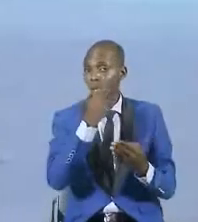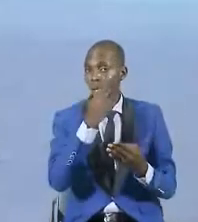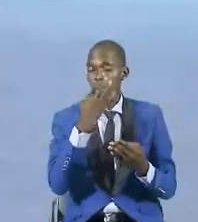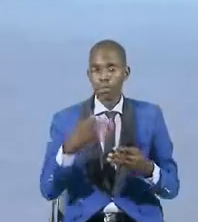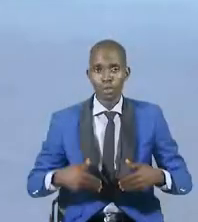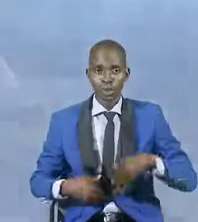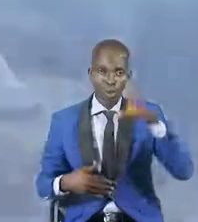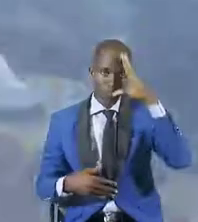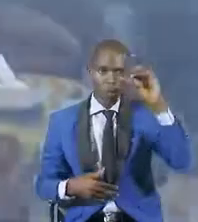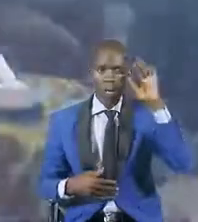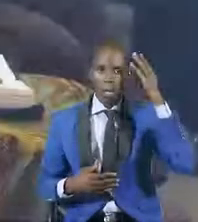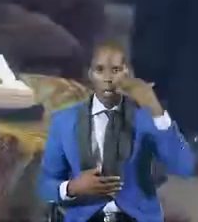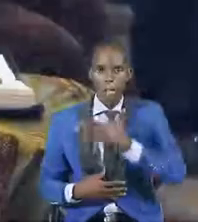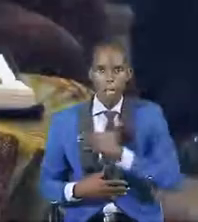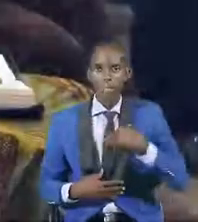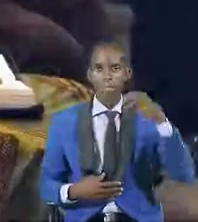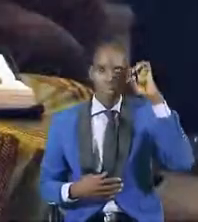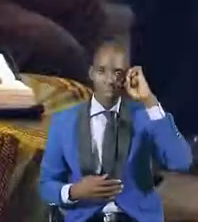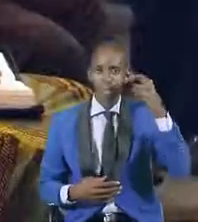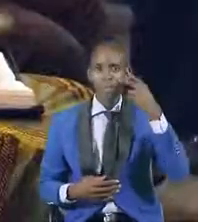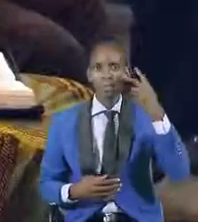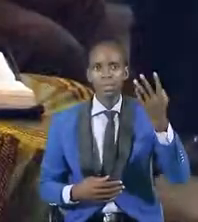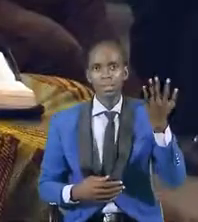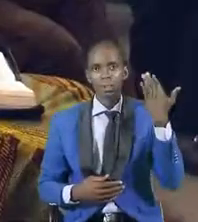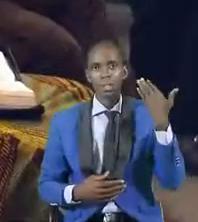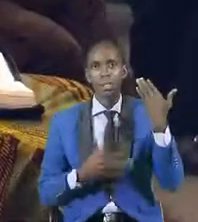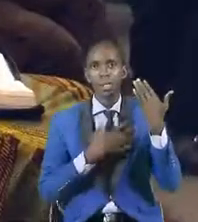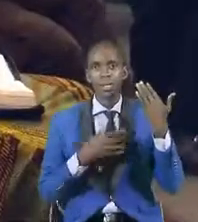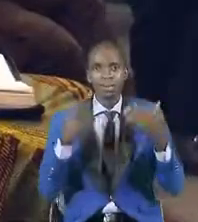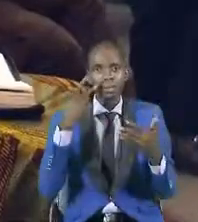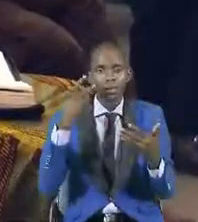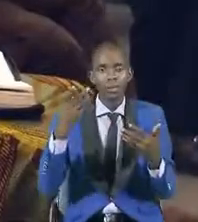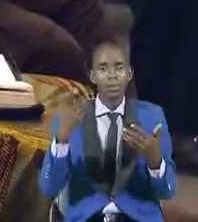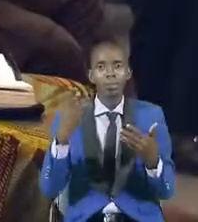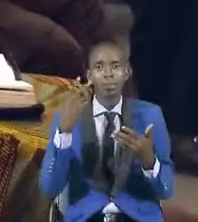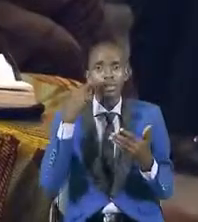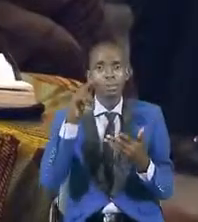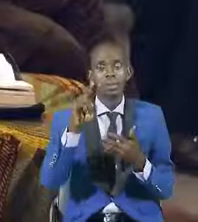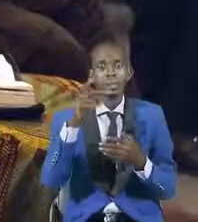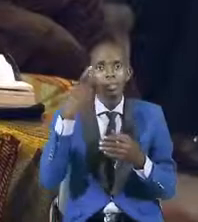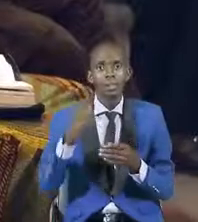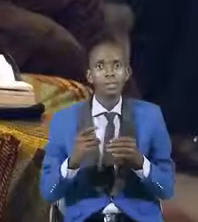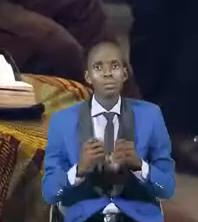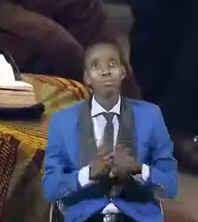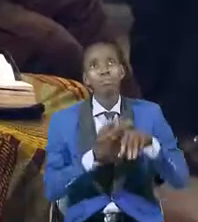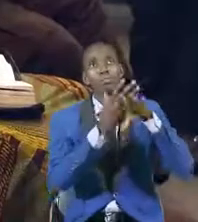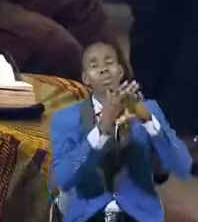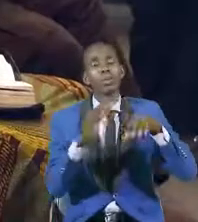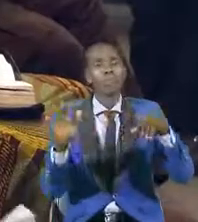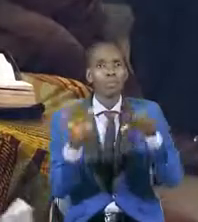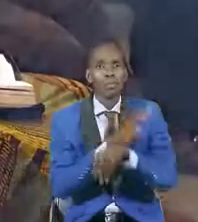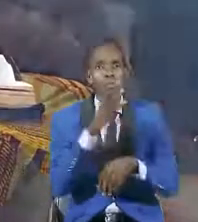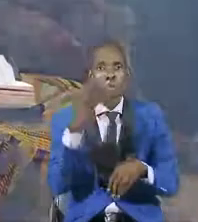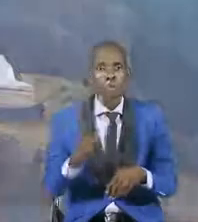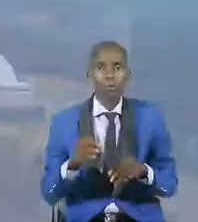vit, vous allez voir, qui vit la montagne pleine de chevaux et